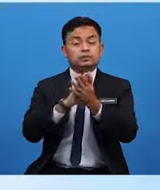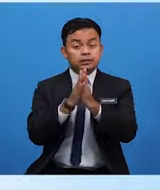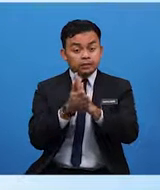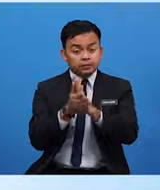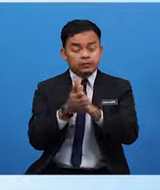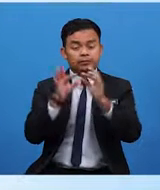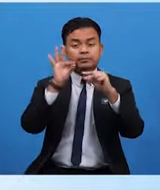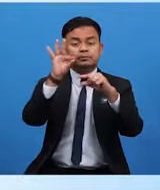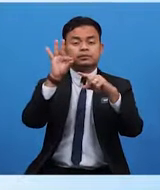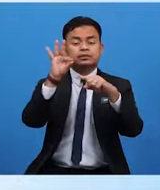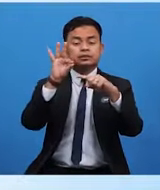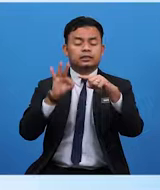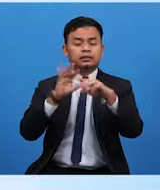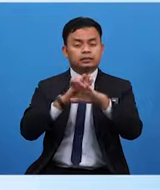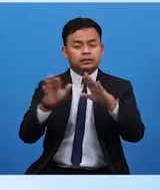pertama